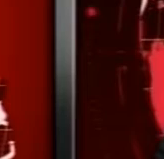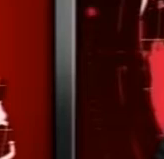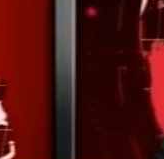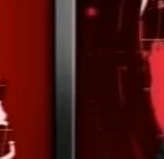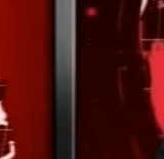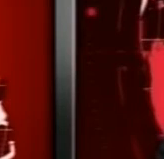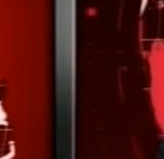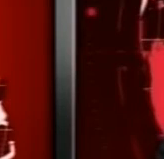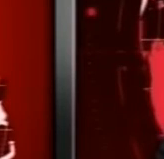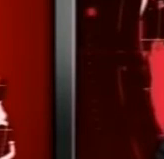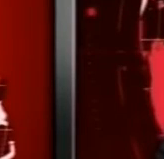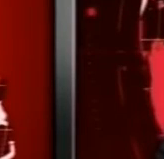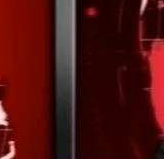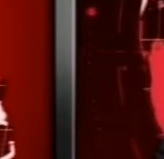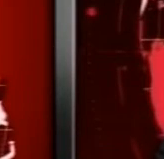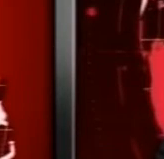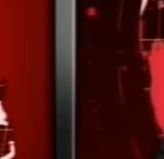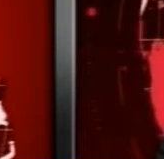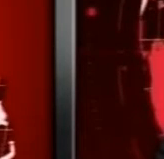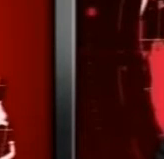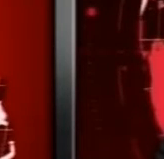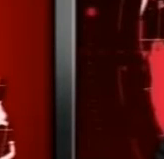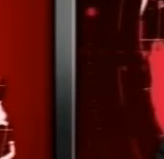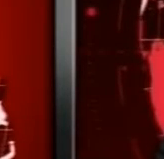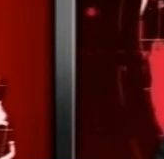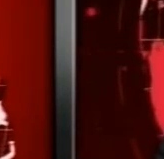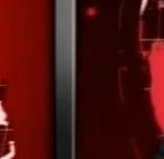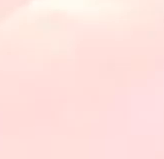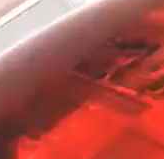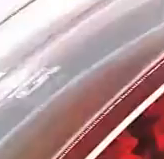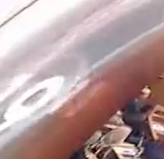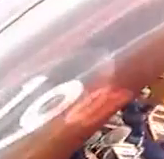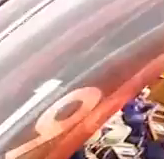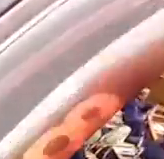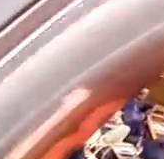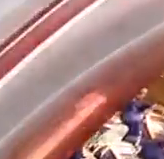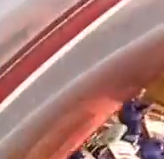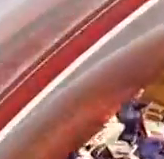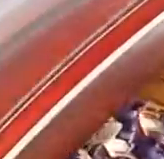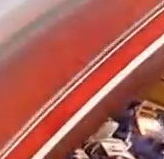Σας ευχαριστούμε που μας παρακολουθήσατε. Από όλους εμάς, καλή σας νύχτα.